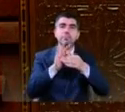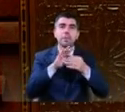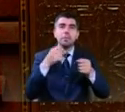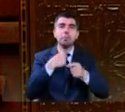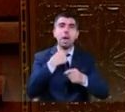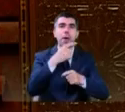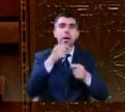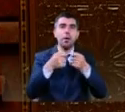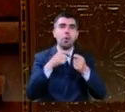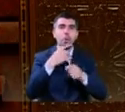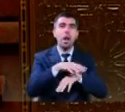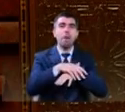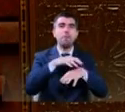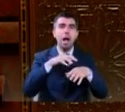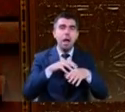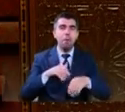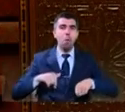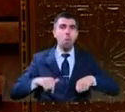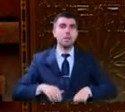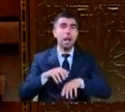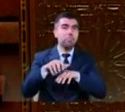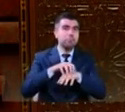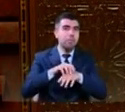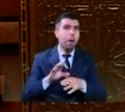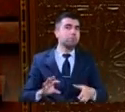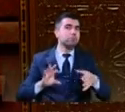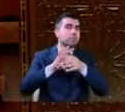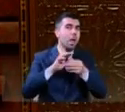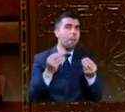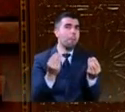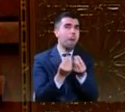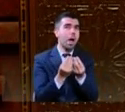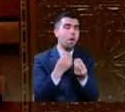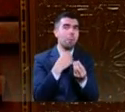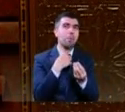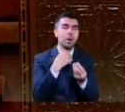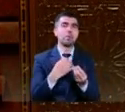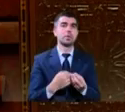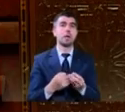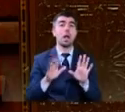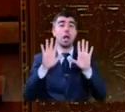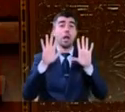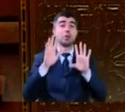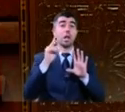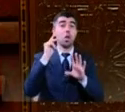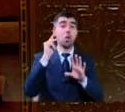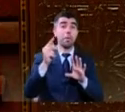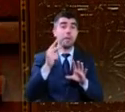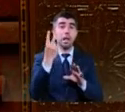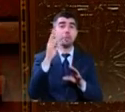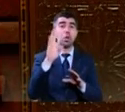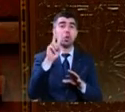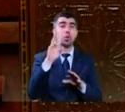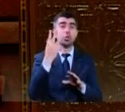الجهوي ومع الوزارة ديال الداخلية. حنا تنشتغلوا اليوم على المقطع ديال من 10 كيلومتر إلى 25، والمقطع